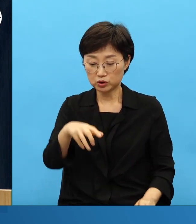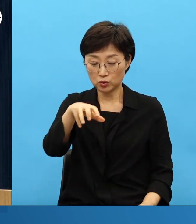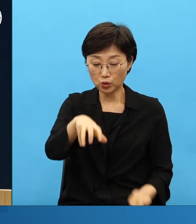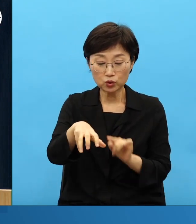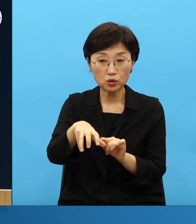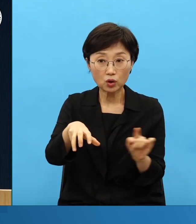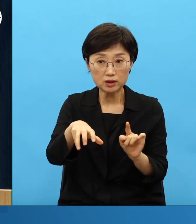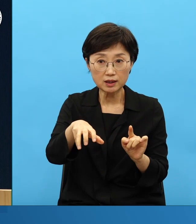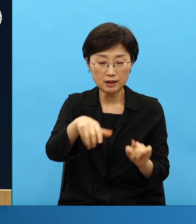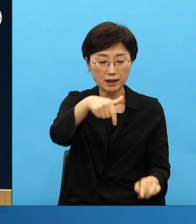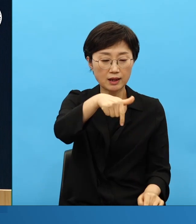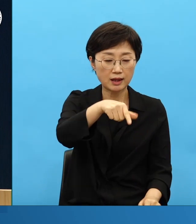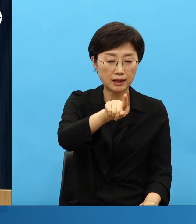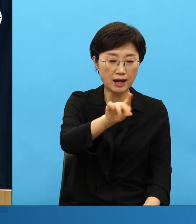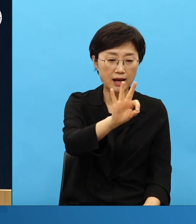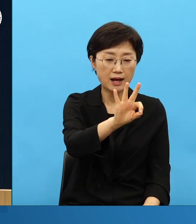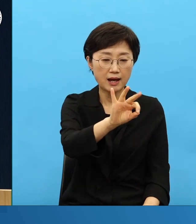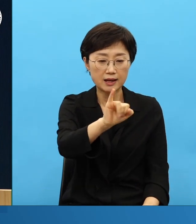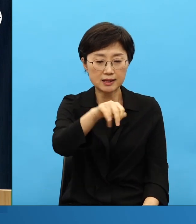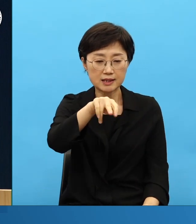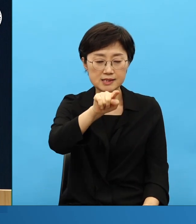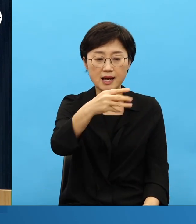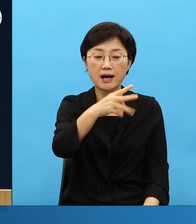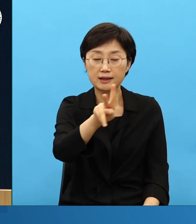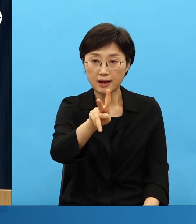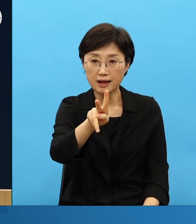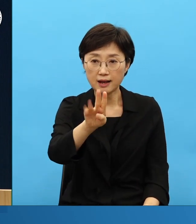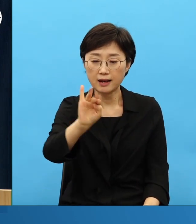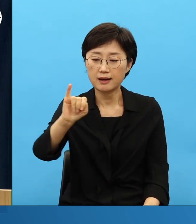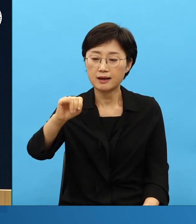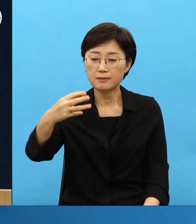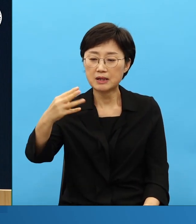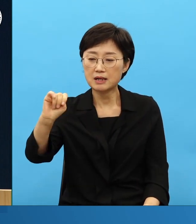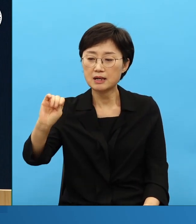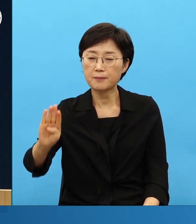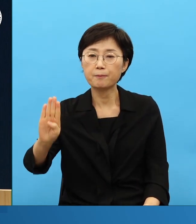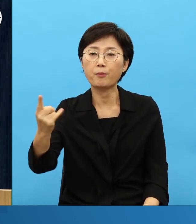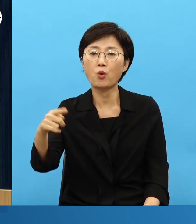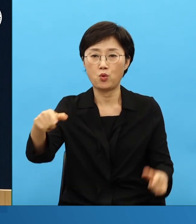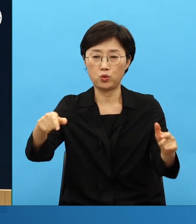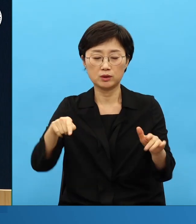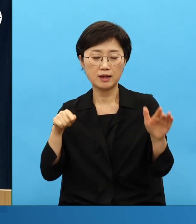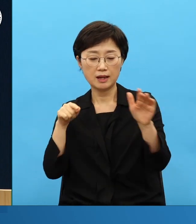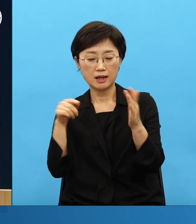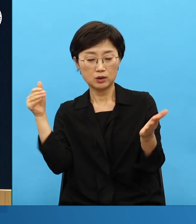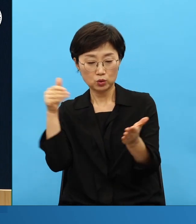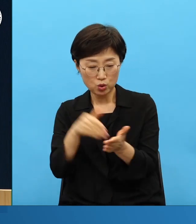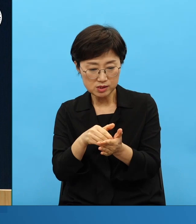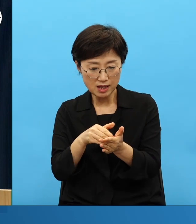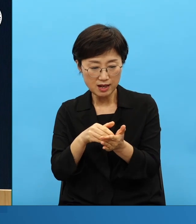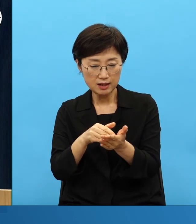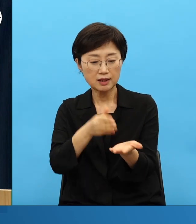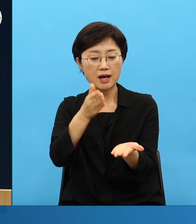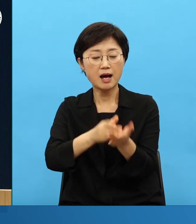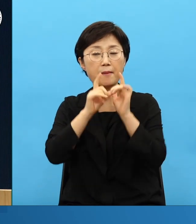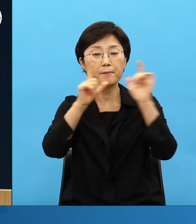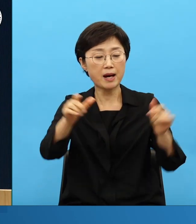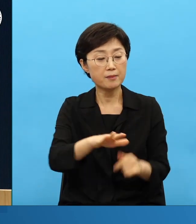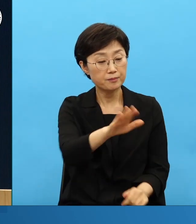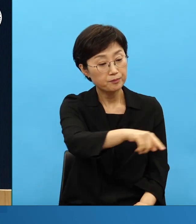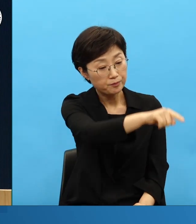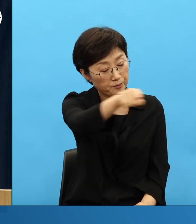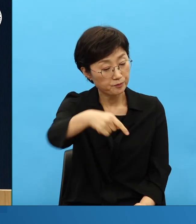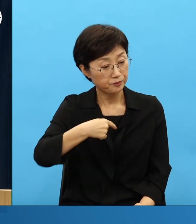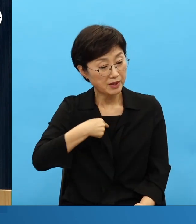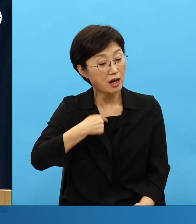가이사라 빌립보에서 물었어요. And at that time, Jesus asks, in the place, a town that took the name of both Caesar and 사람들이 Philip, 날 누구라냐?